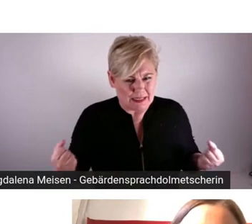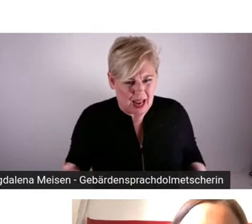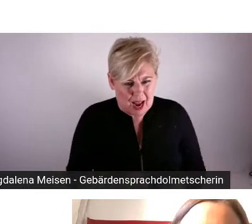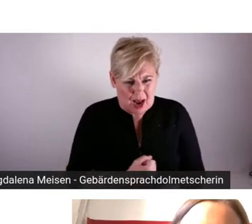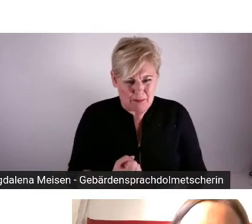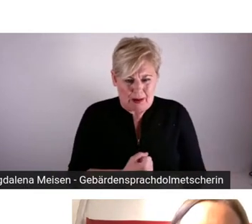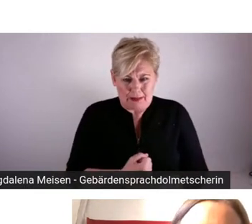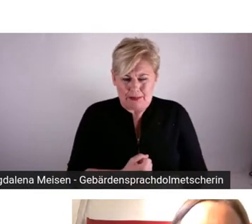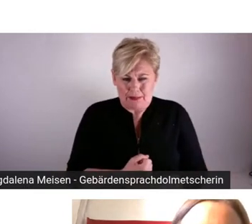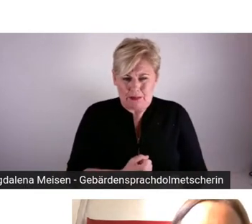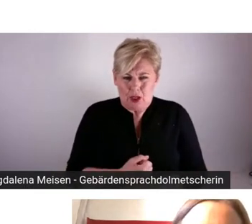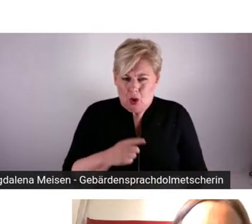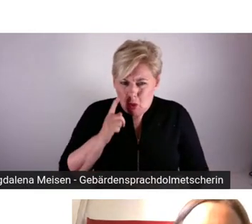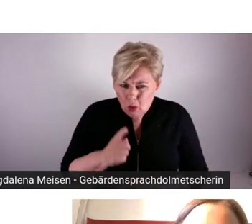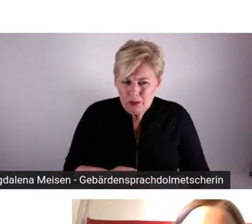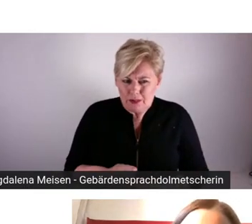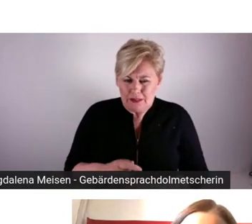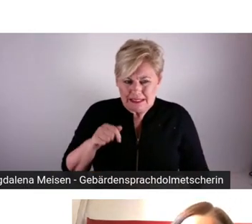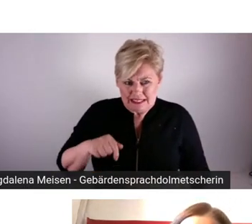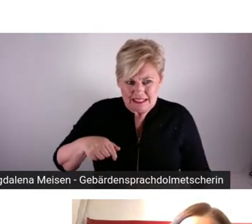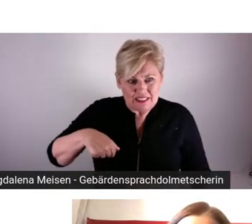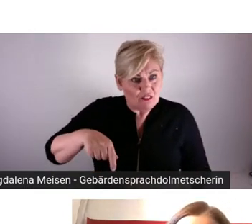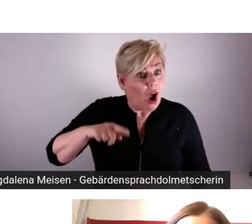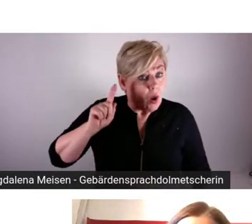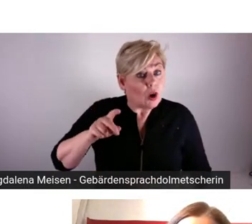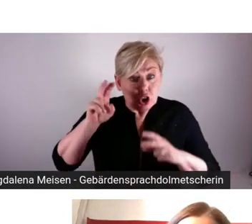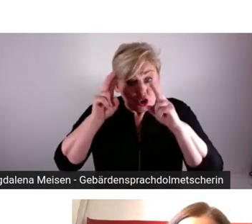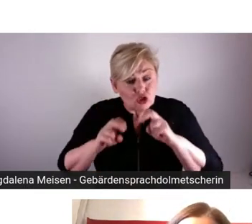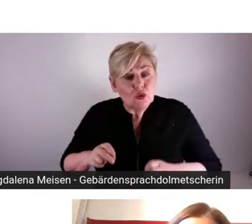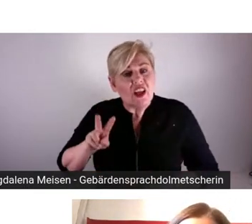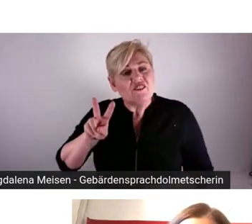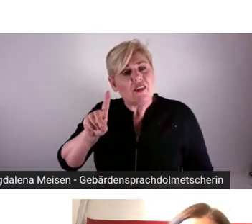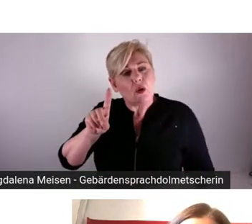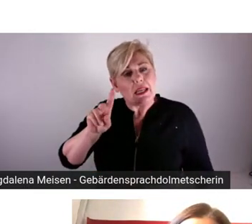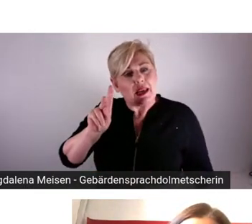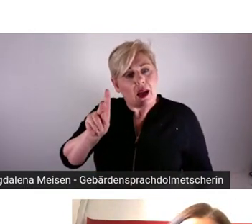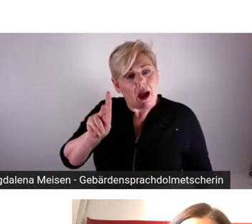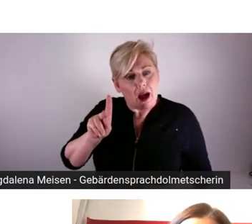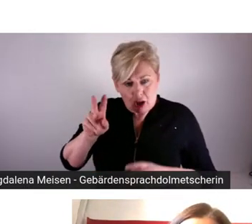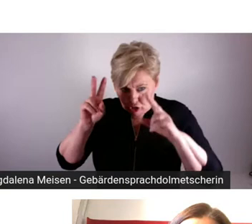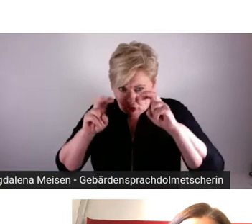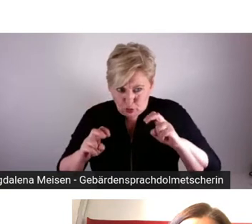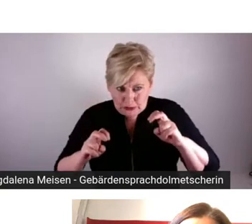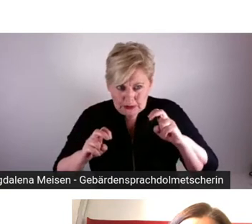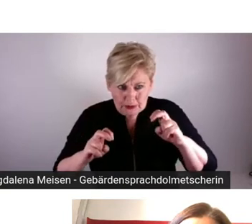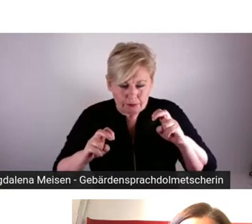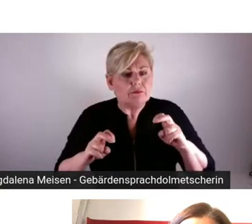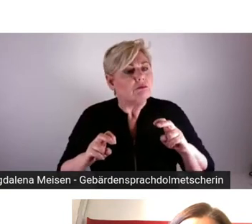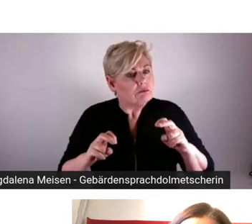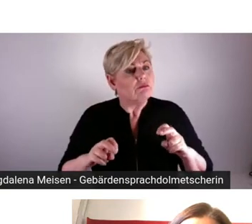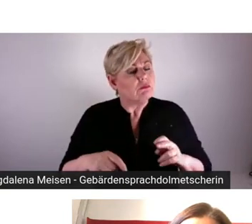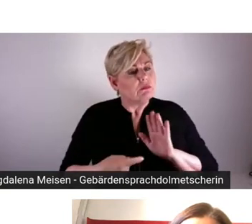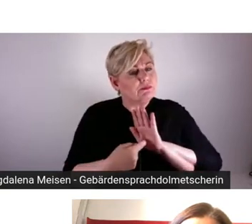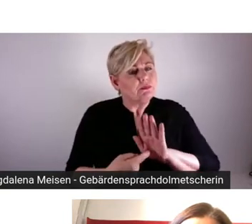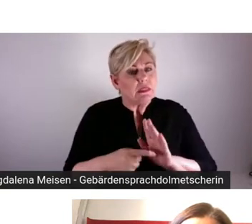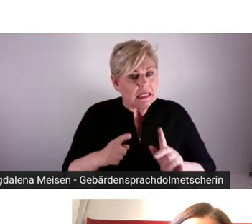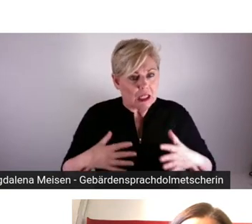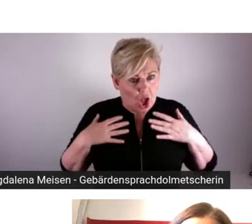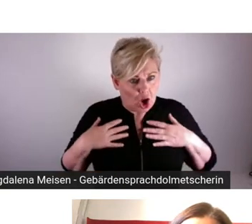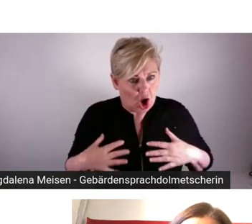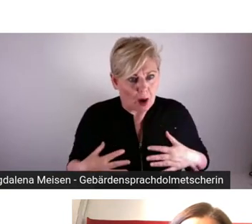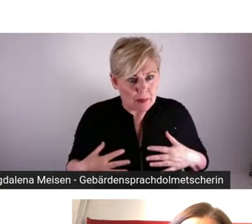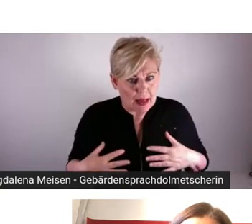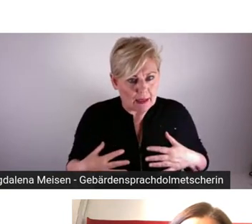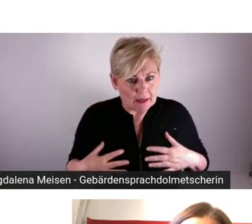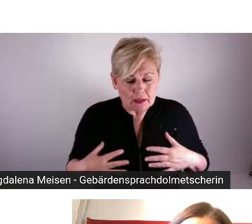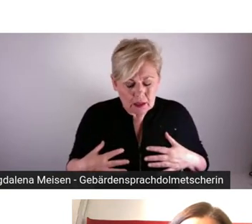verbunden sind. Und das ist diese Woche auch durch eine Studie des VDK nochmal sehr deutlich gemacht worden, das zehrt an der körperlichen Verfassung